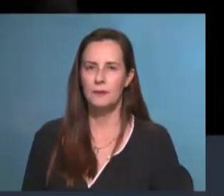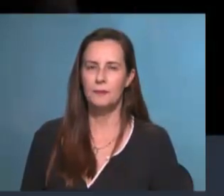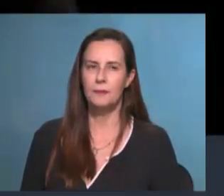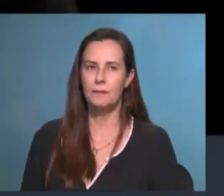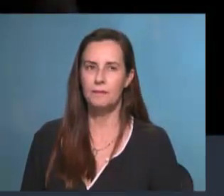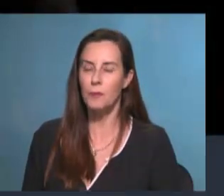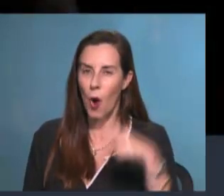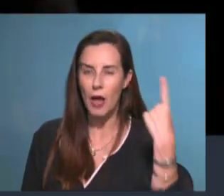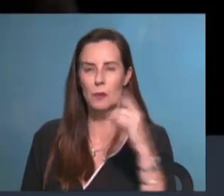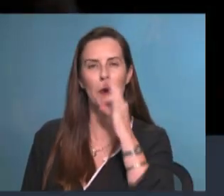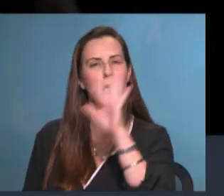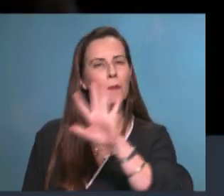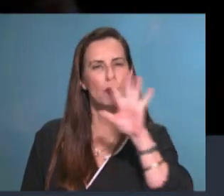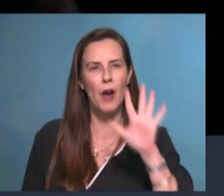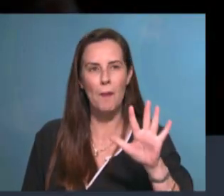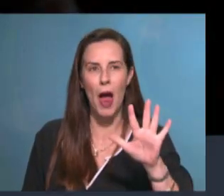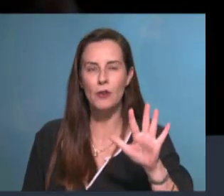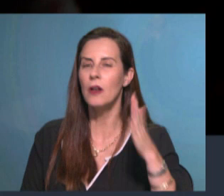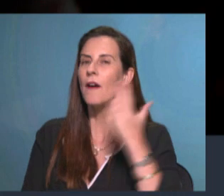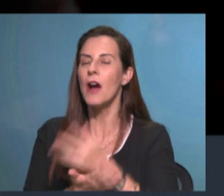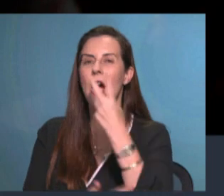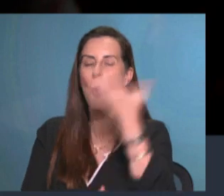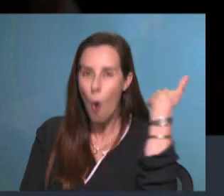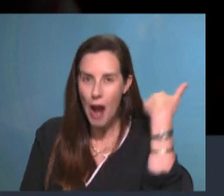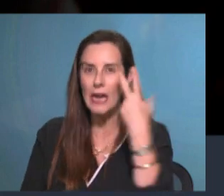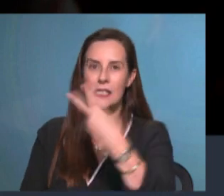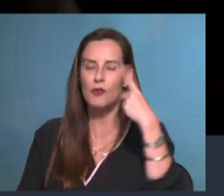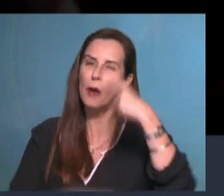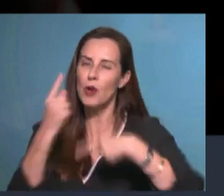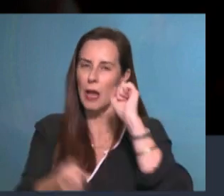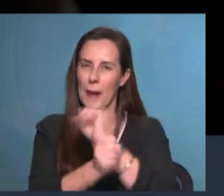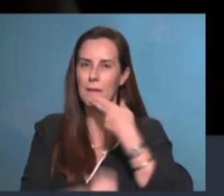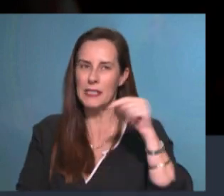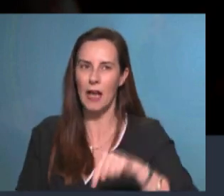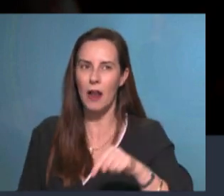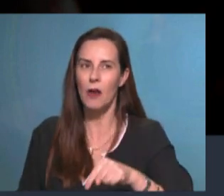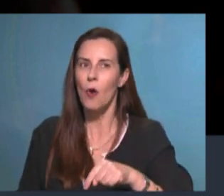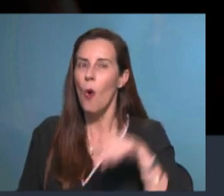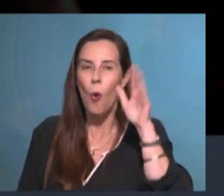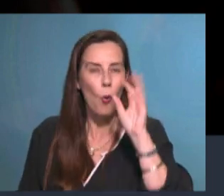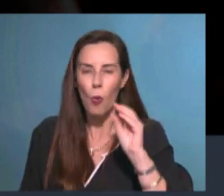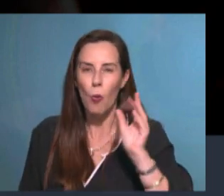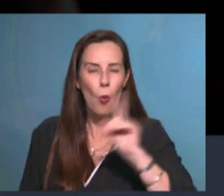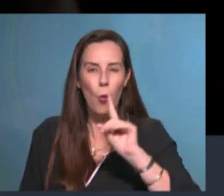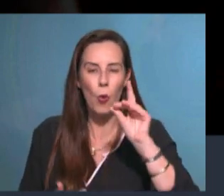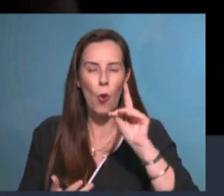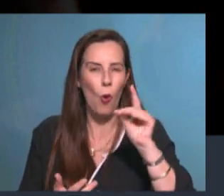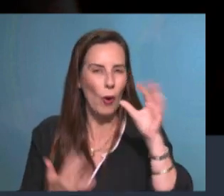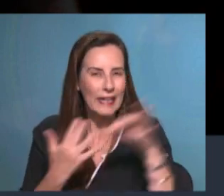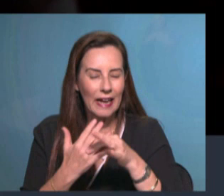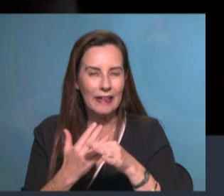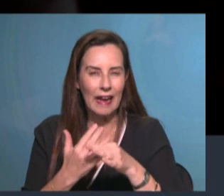יחיא סינואר בן 55 ישב 22 שנים בכלא הישראלי. הוא אפילו לא הספיק להתחתן לפני שנכלה